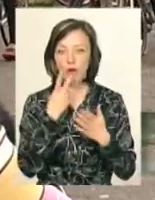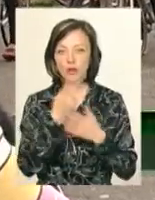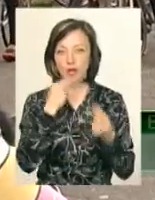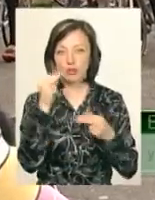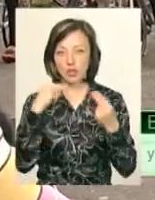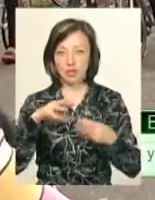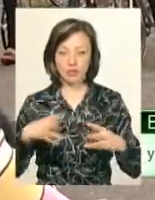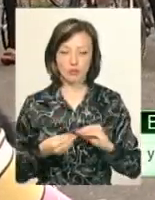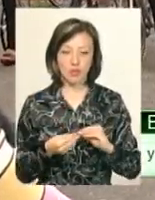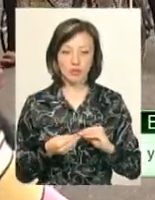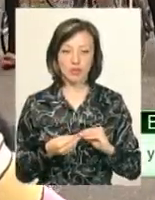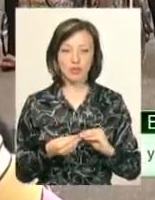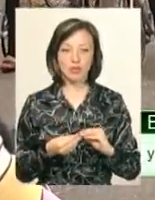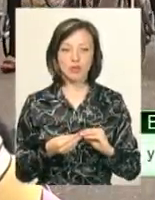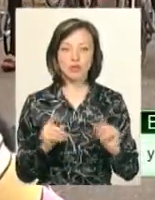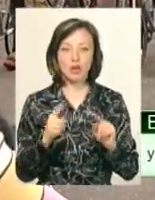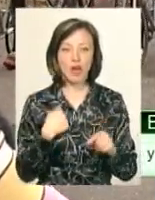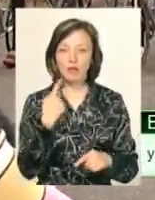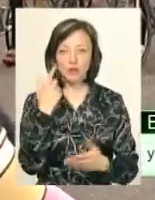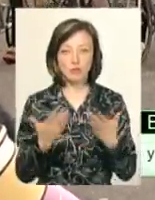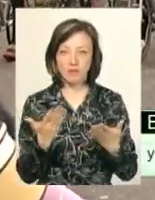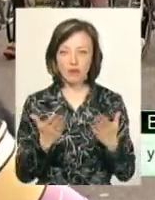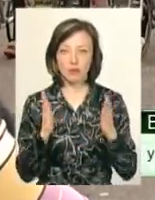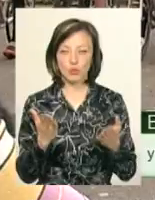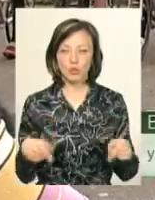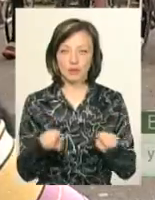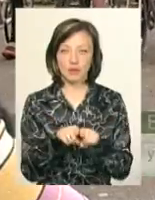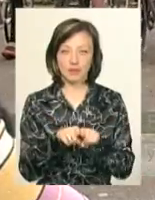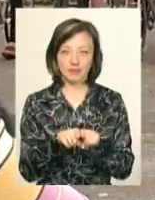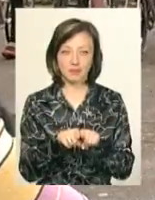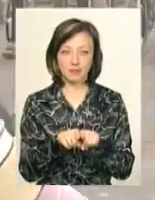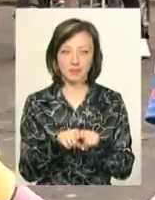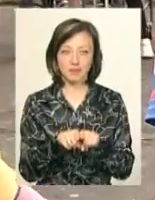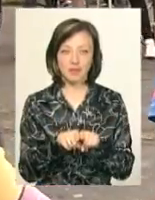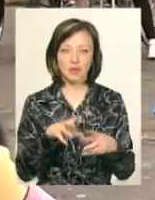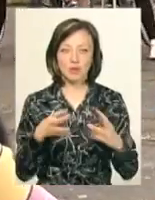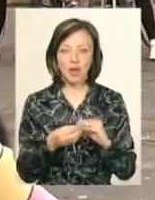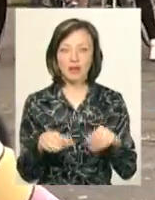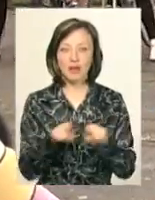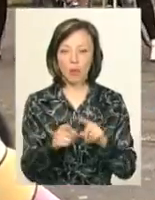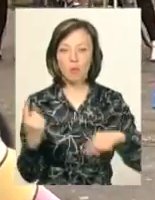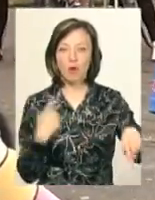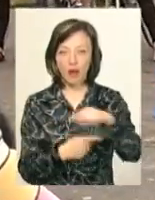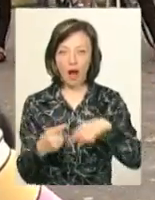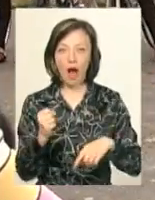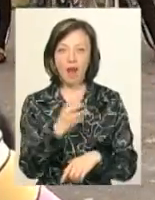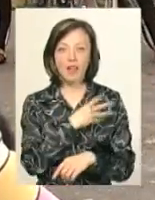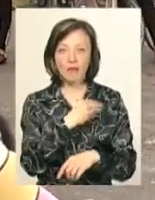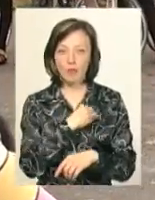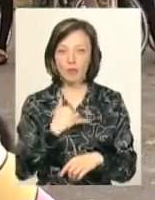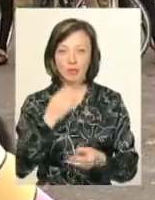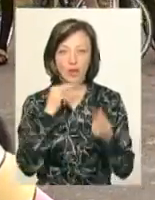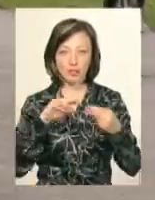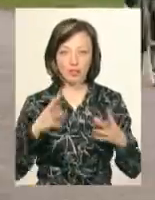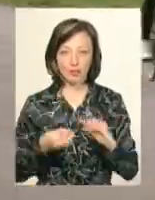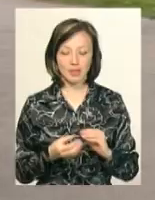лучші результати. Так що я навіть не сумнівався, що буде такий результат. На такому треку, звісно, а на львовському в мене кращий